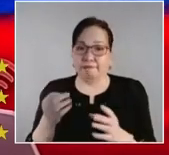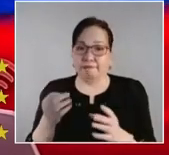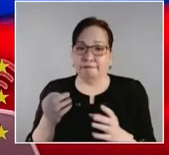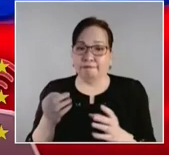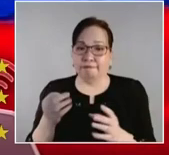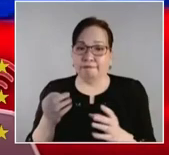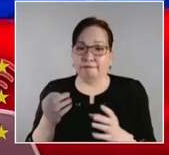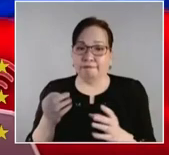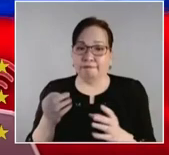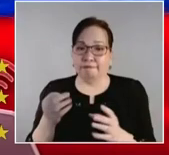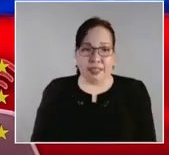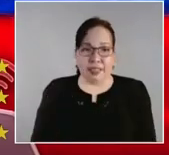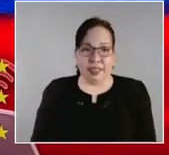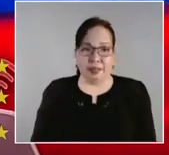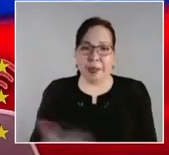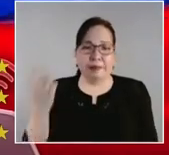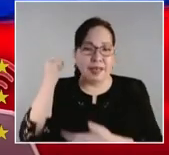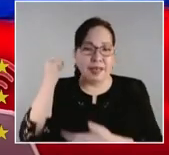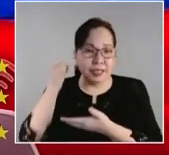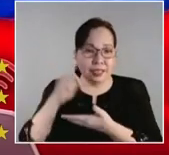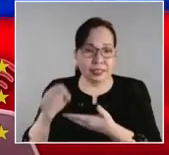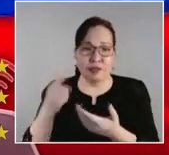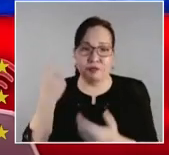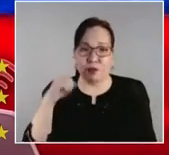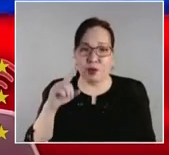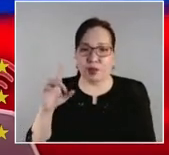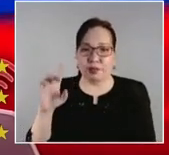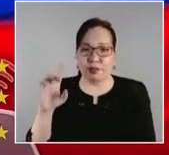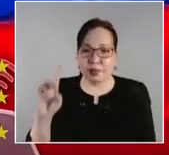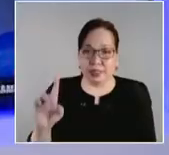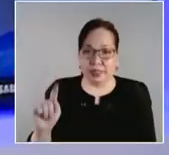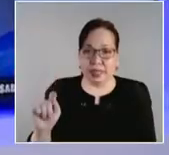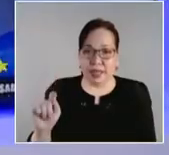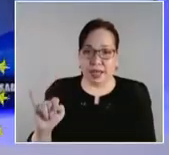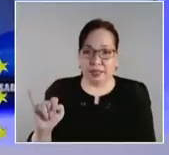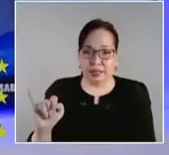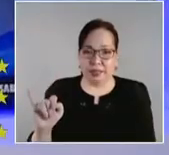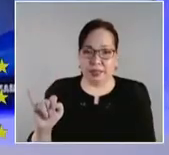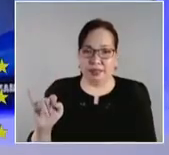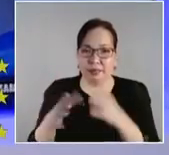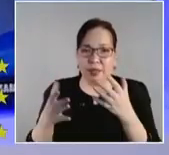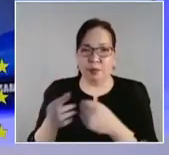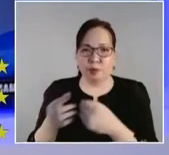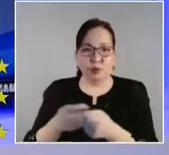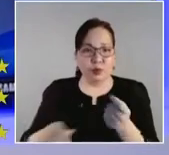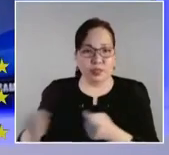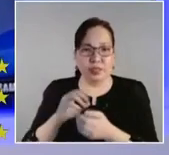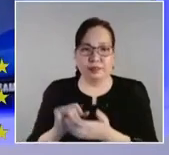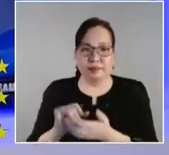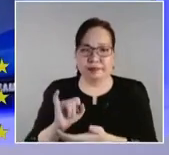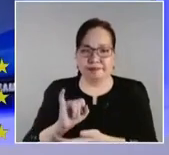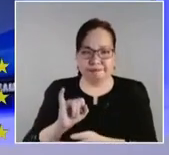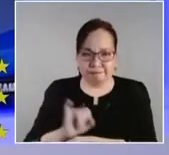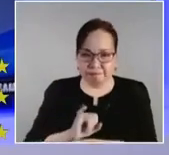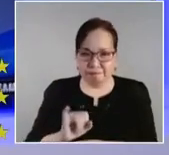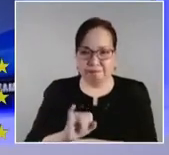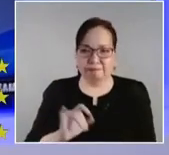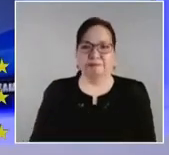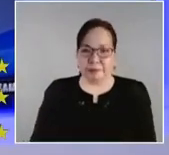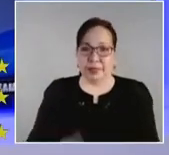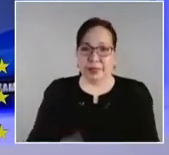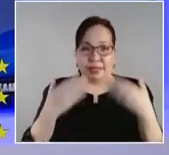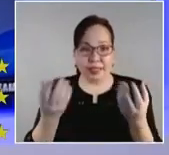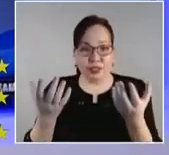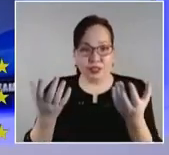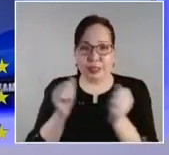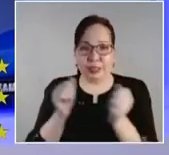of the Department of Trade and Industry. Okay. Maraming salamat po sa ibinigay ninyong panahon sa panayam na ito, Vice Presidential Candidate